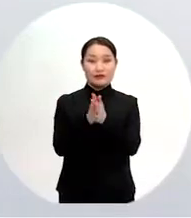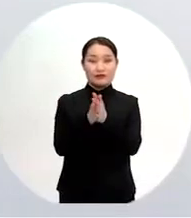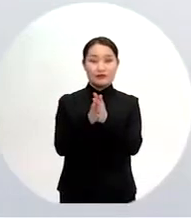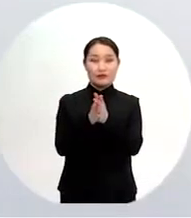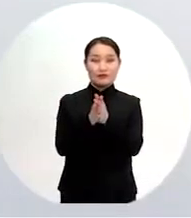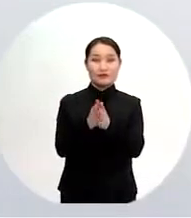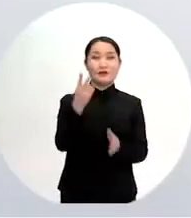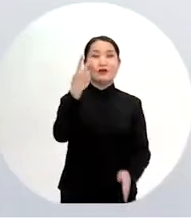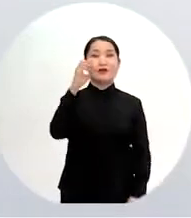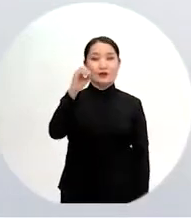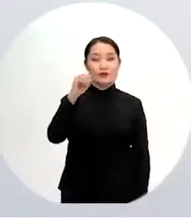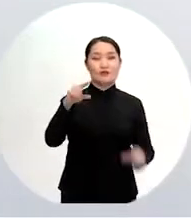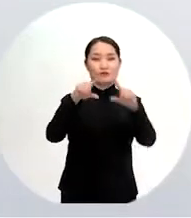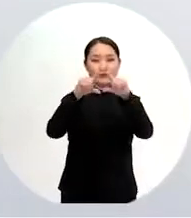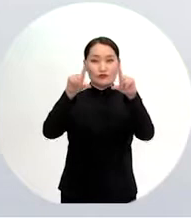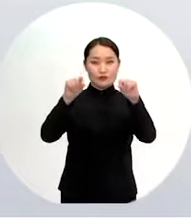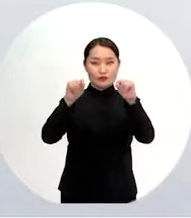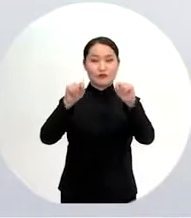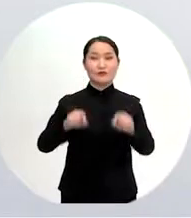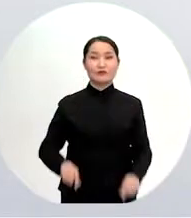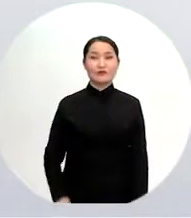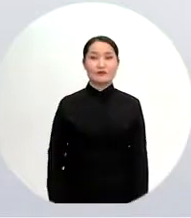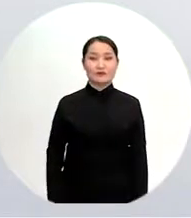Нийлээд 24 дөрвөлжин.